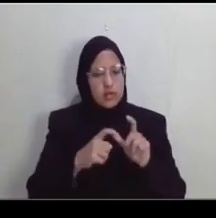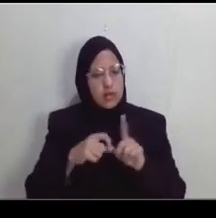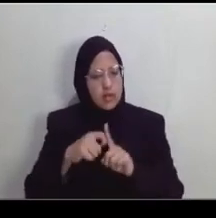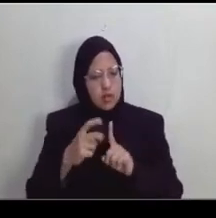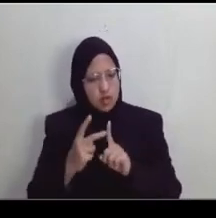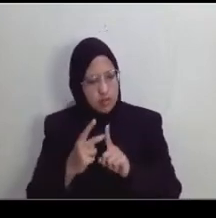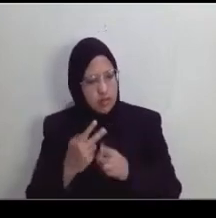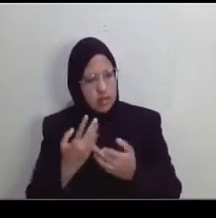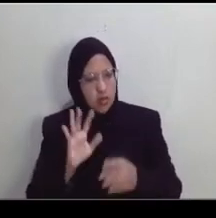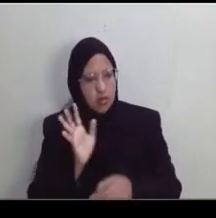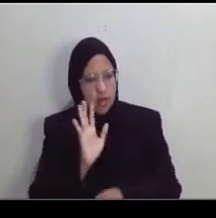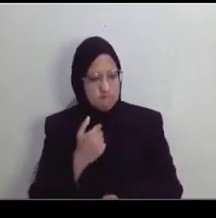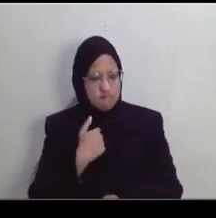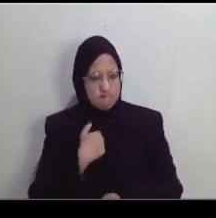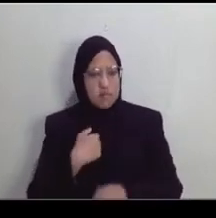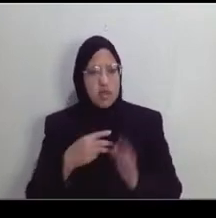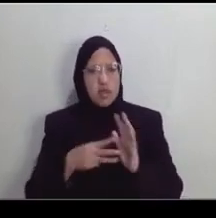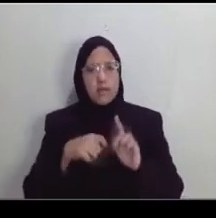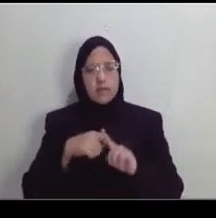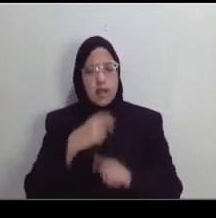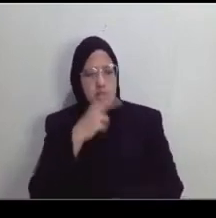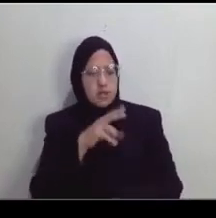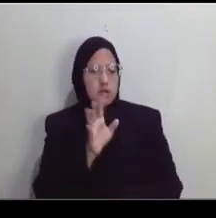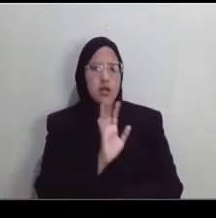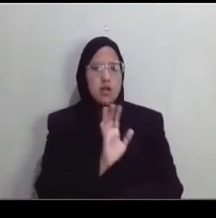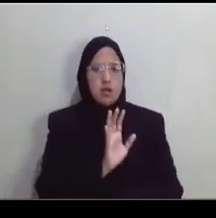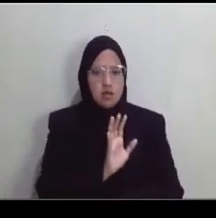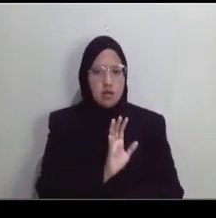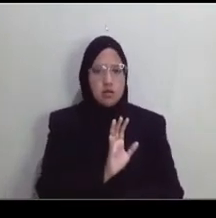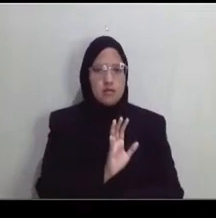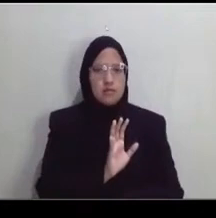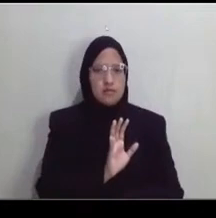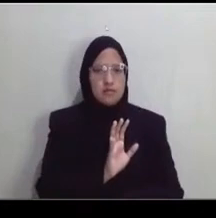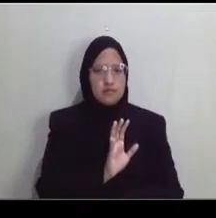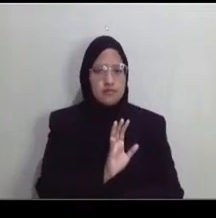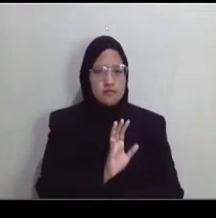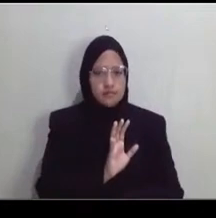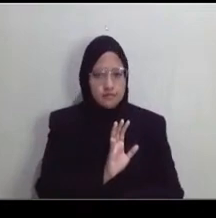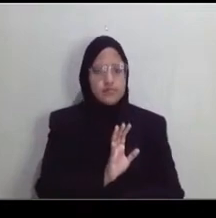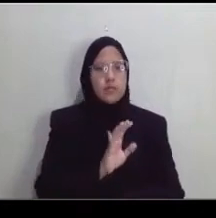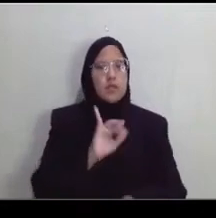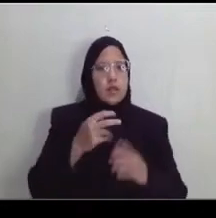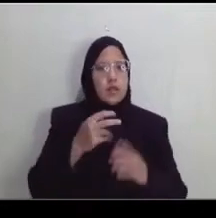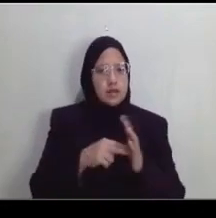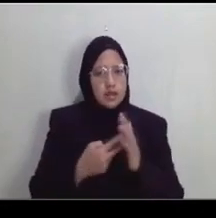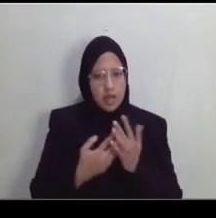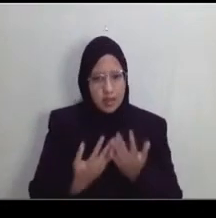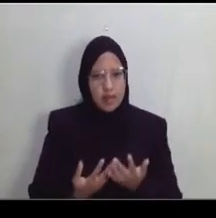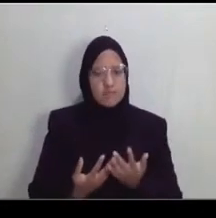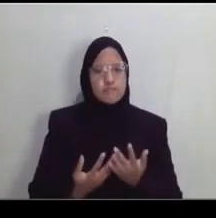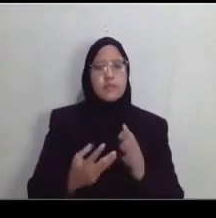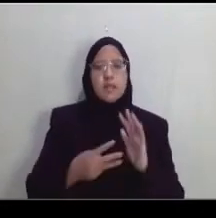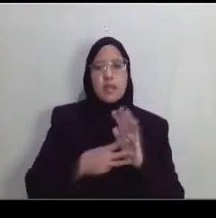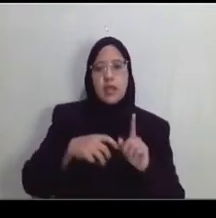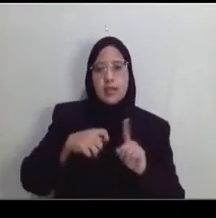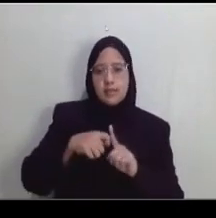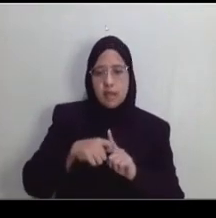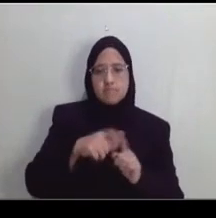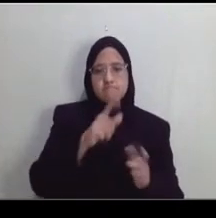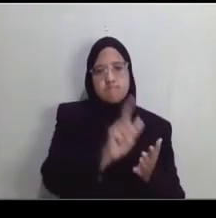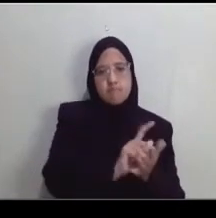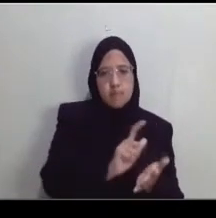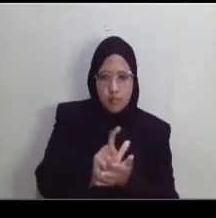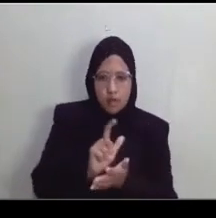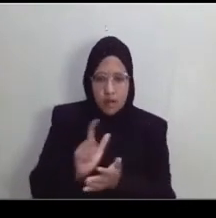pula dijadikan dalil dugaan pelanggaran kode etik dan perilaku hakim konstitusi oleh para pelapor dalam